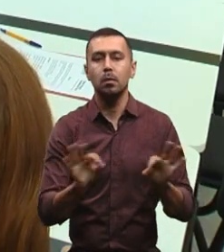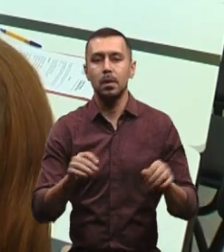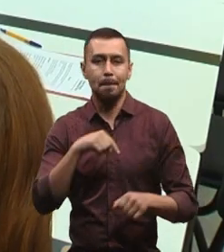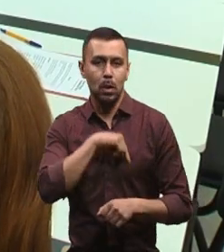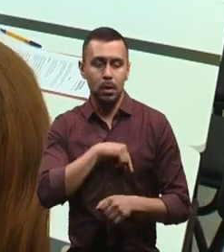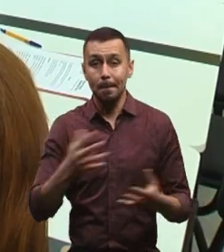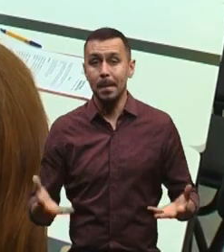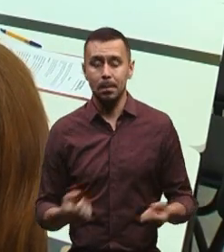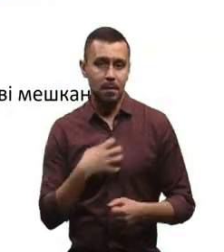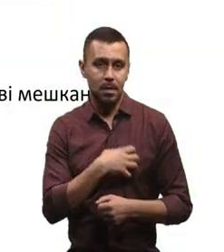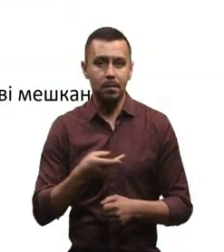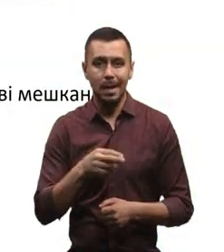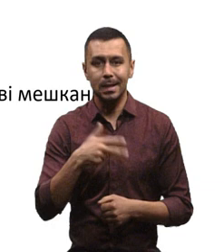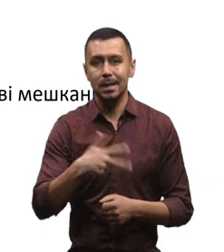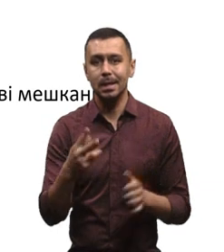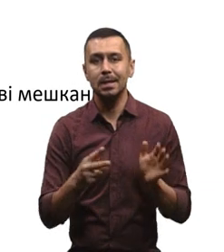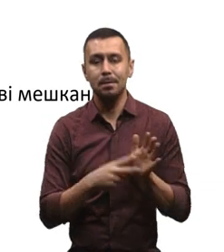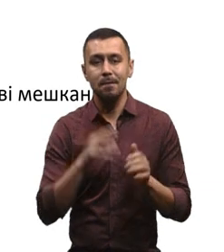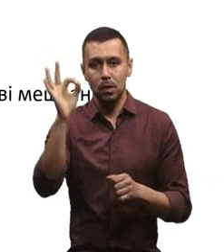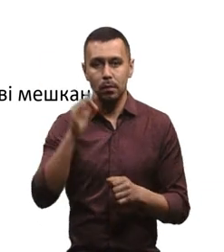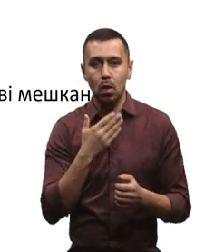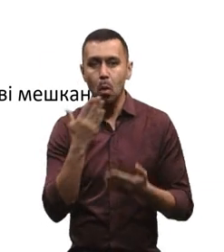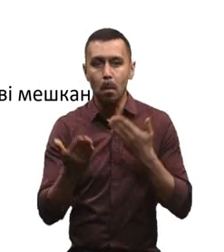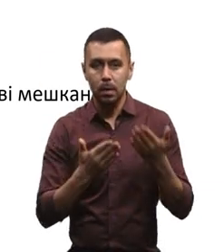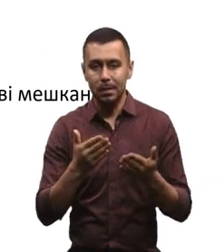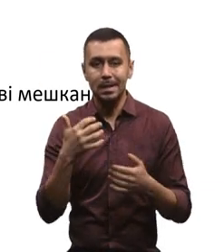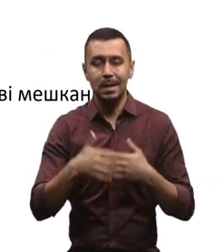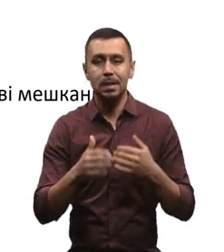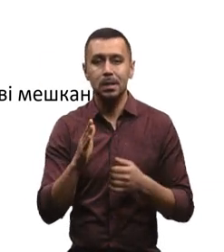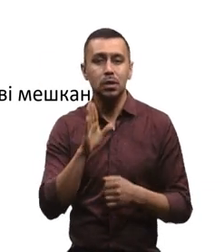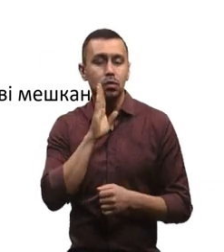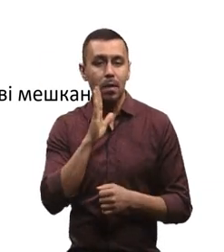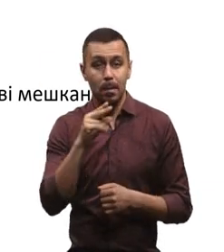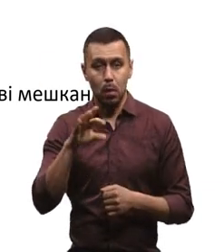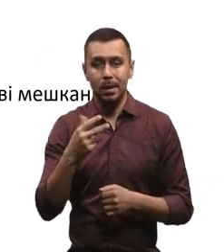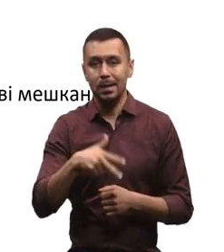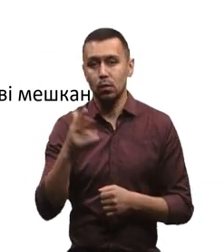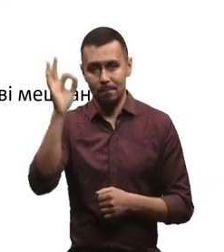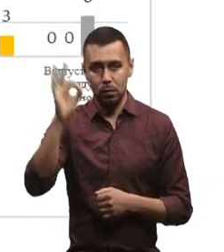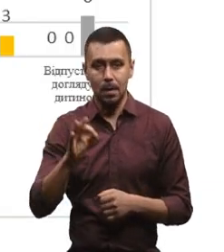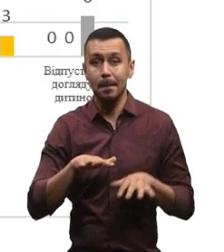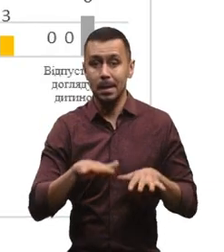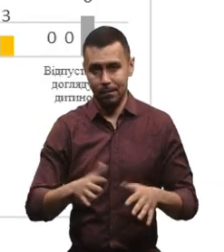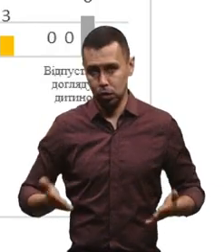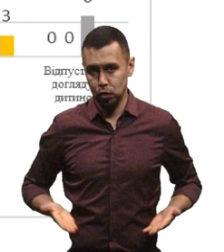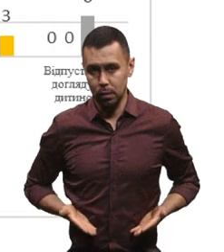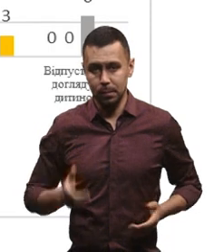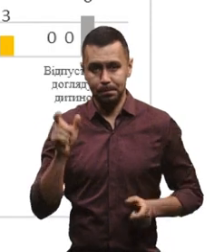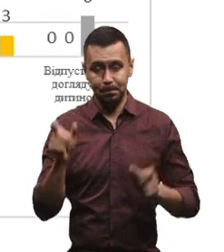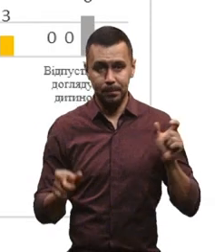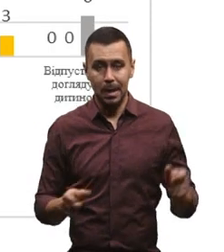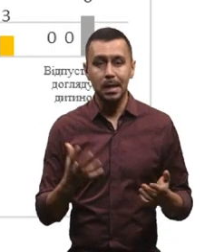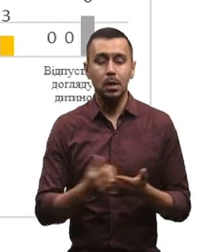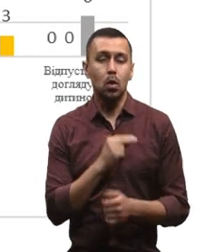психологічна підтримка важлива для 37% опитуваних серед жінок ВПО і 33% місцевих жителів. Знайти ж